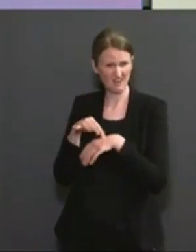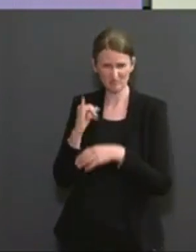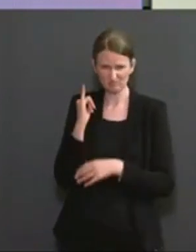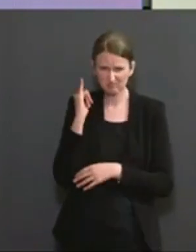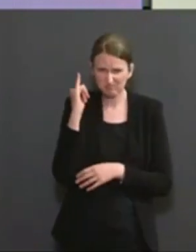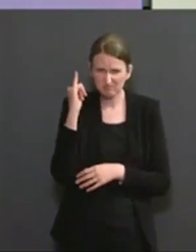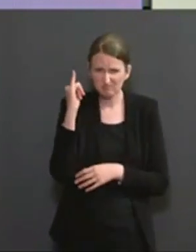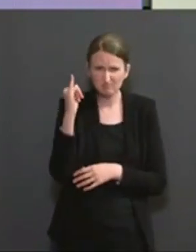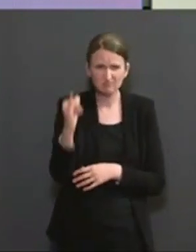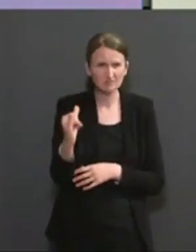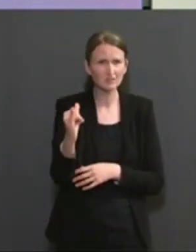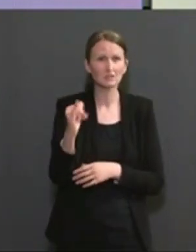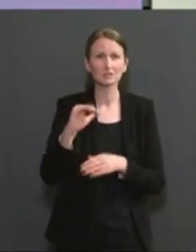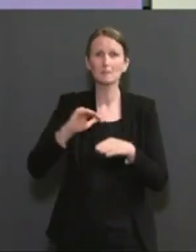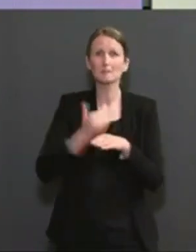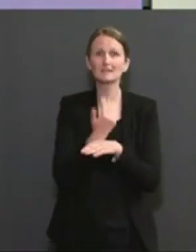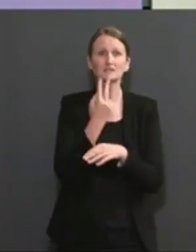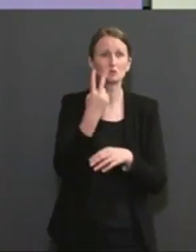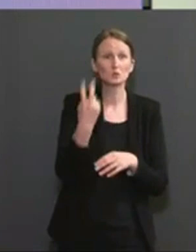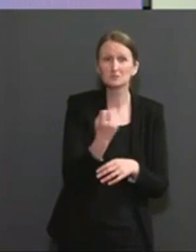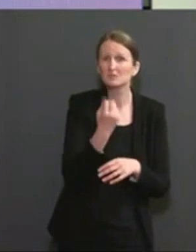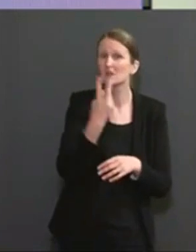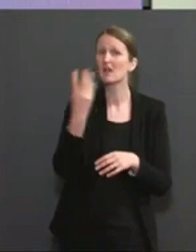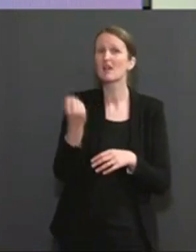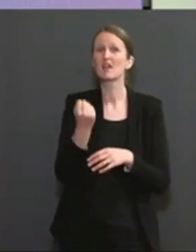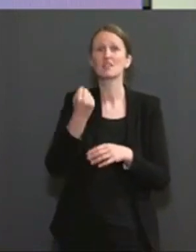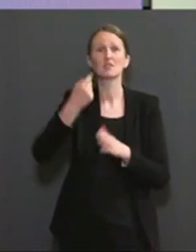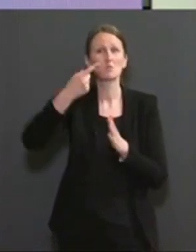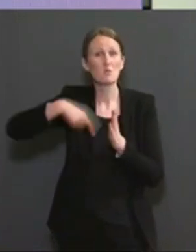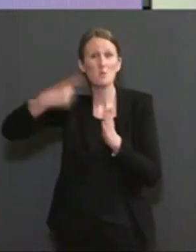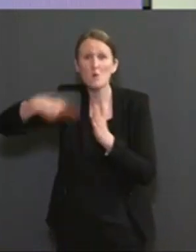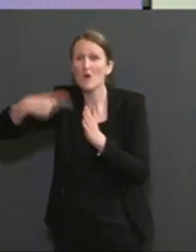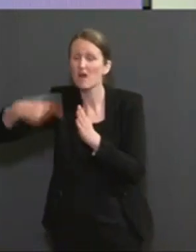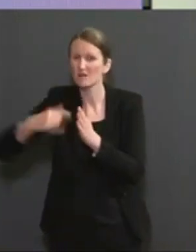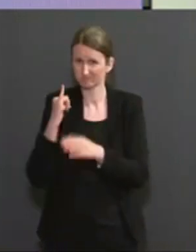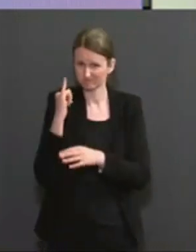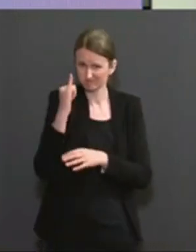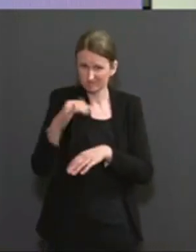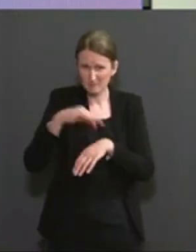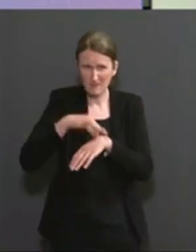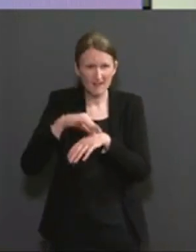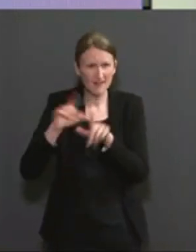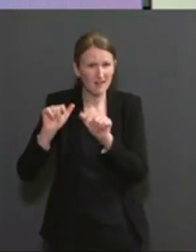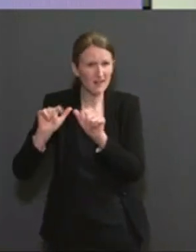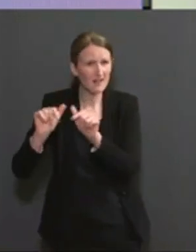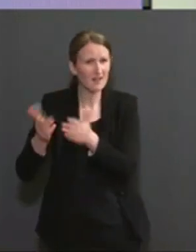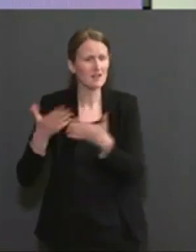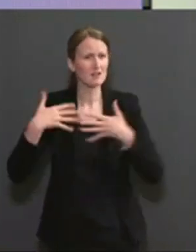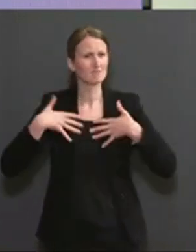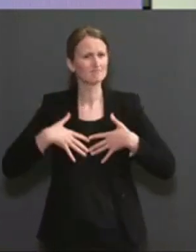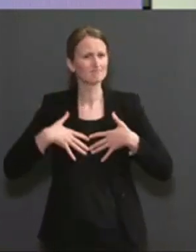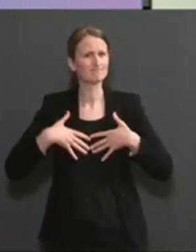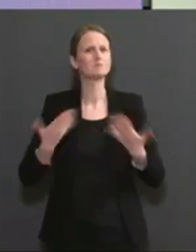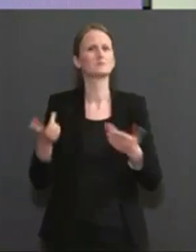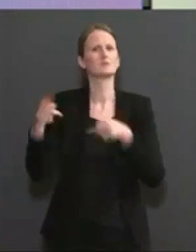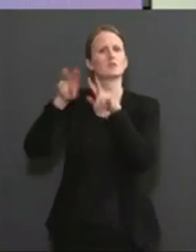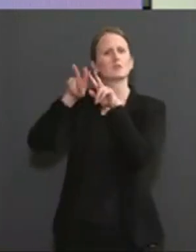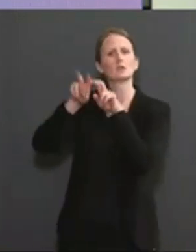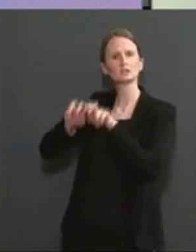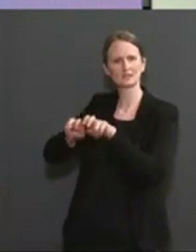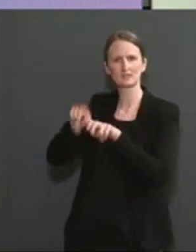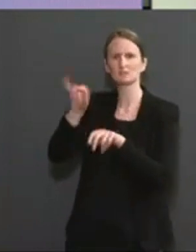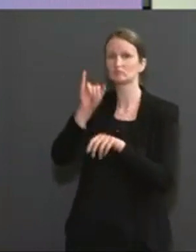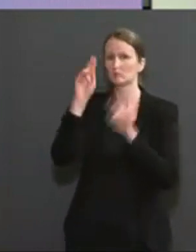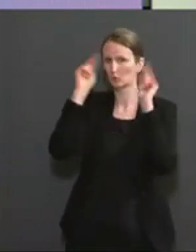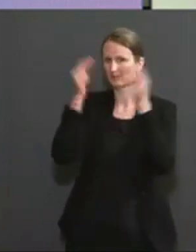certains cas pendant plusieurs mois. Il y a une étude qui est l'étude faite de manière continue par l'Université d'Anvers qui nous montre